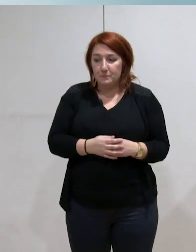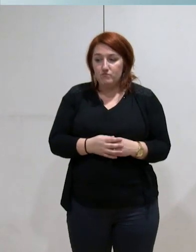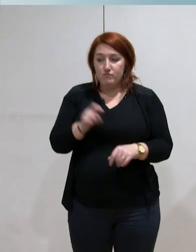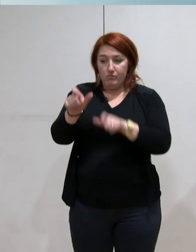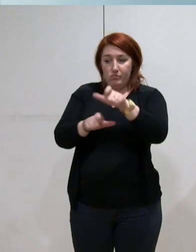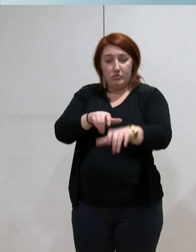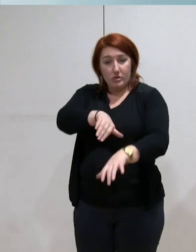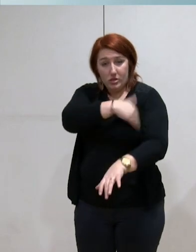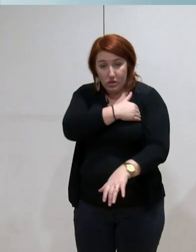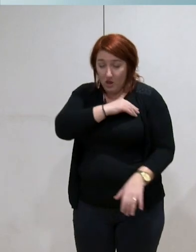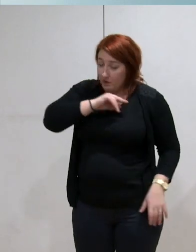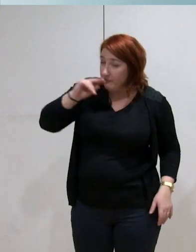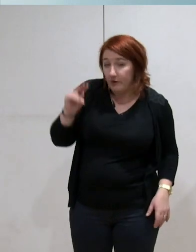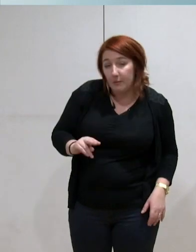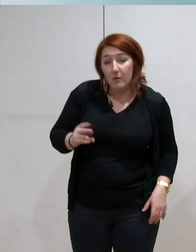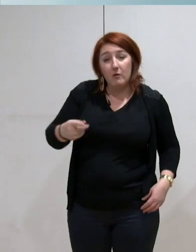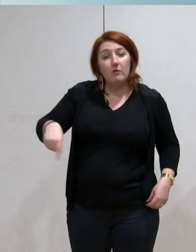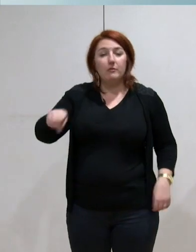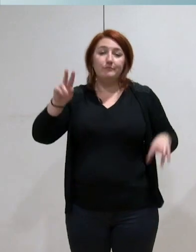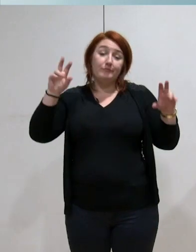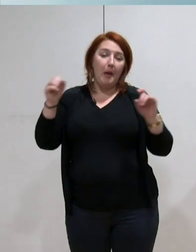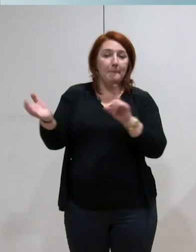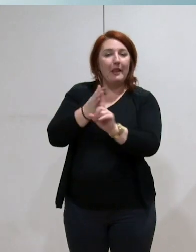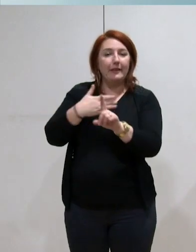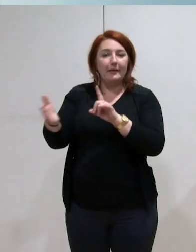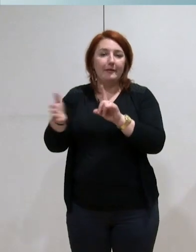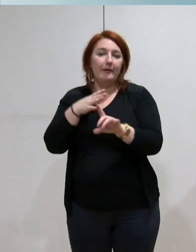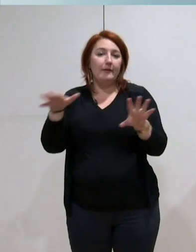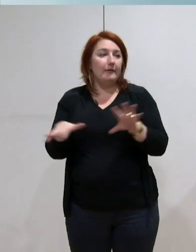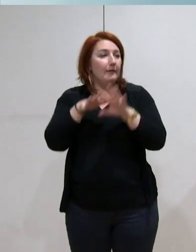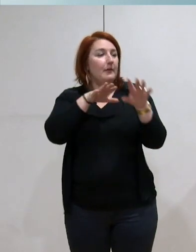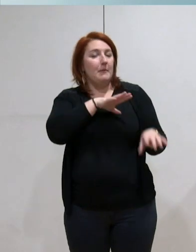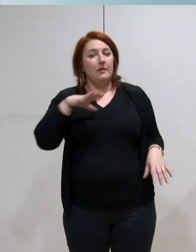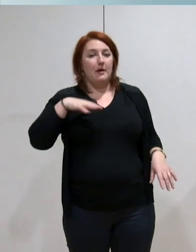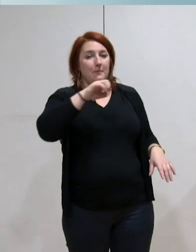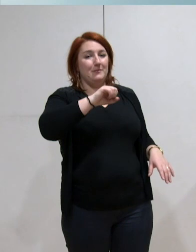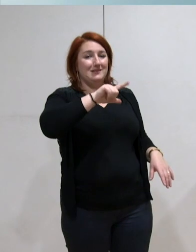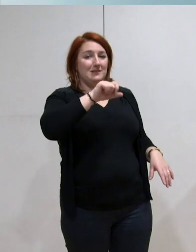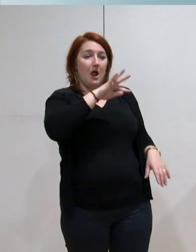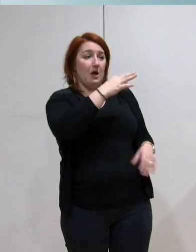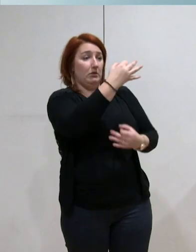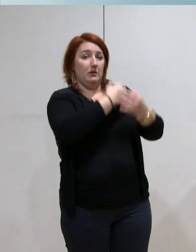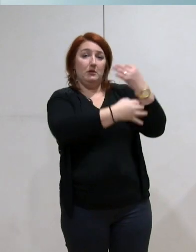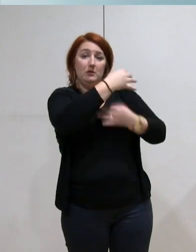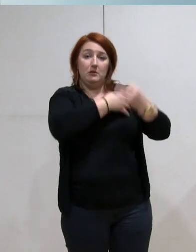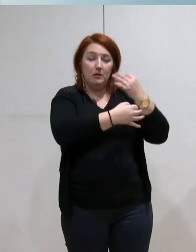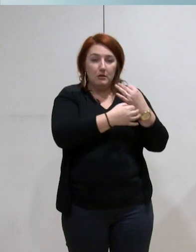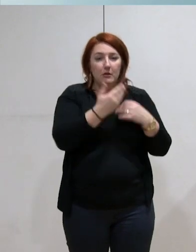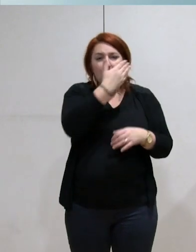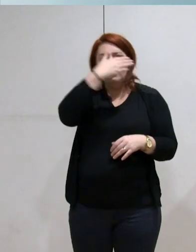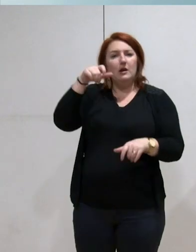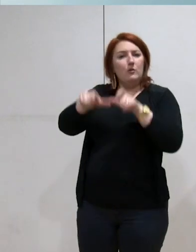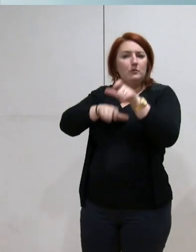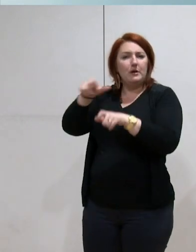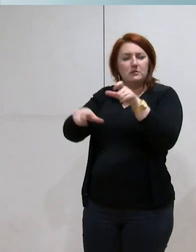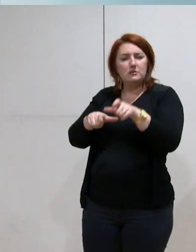agents qui vraiment seraient maltraité ça a été évoqué par Madame Salah et que d'un autre côté il y en aurait quelques-uns qui